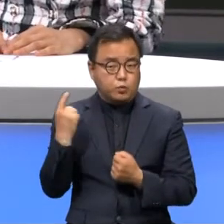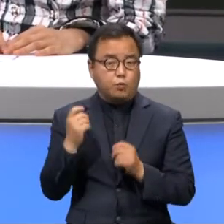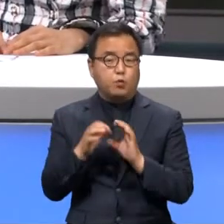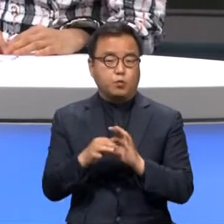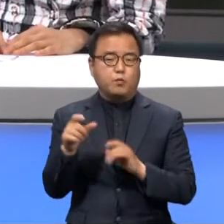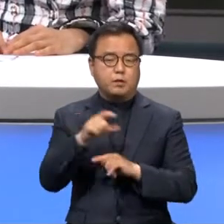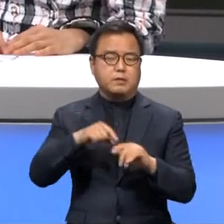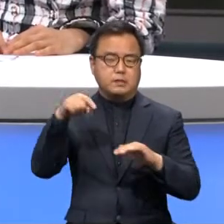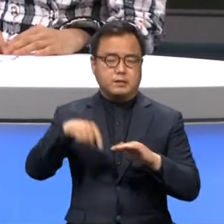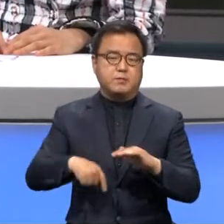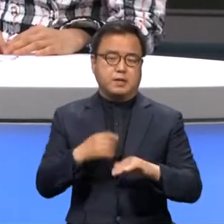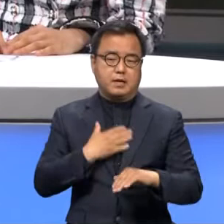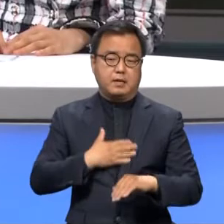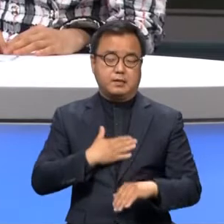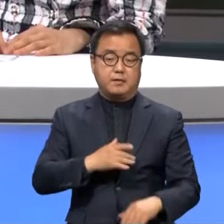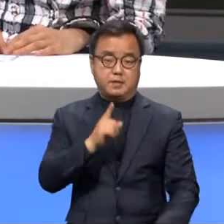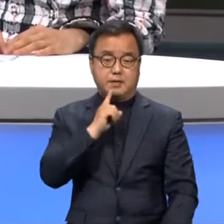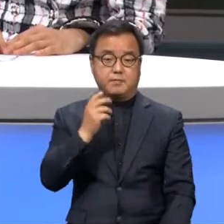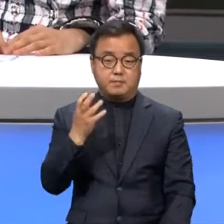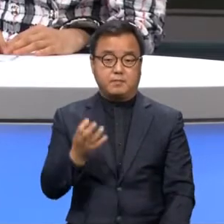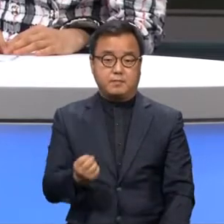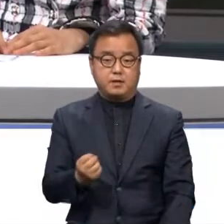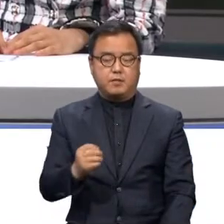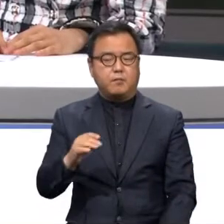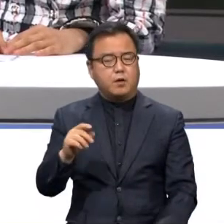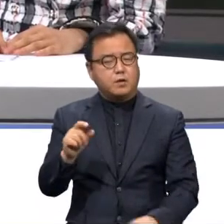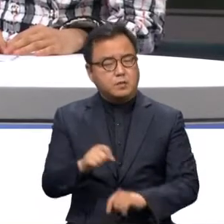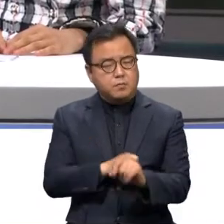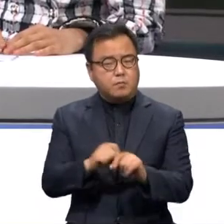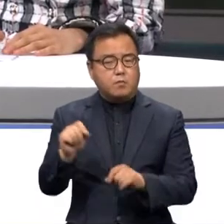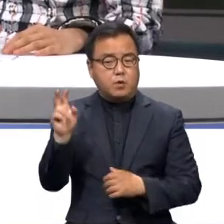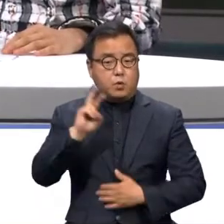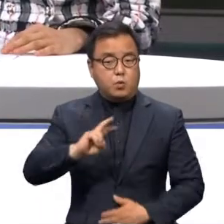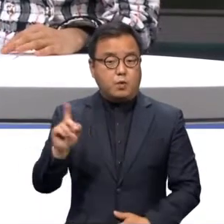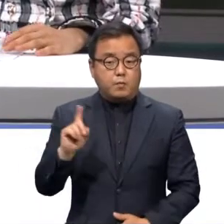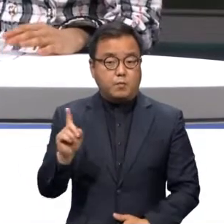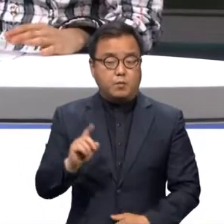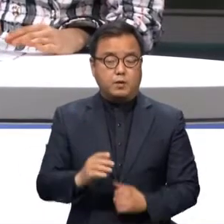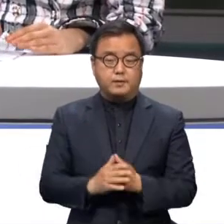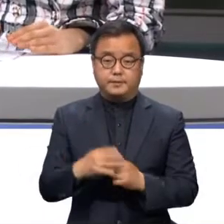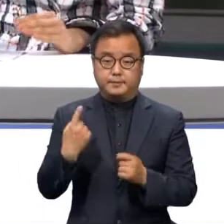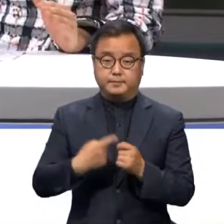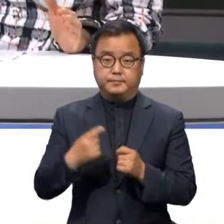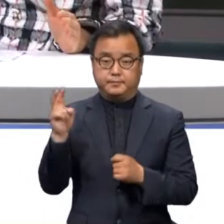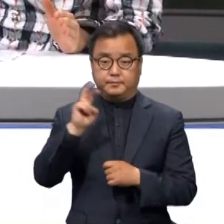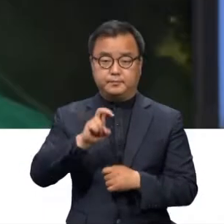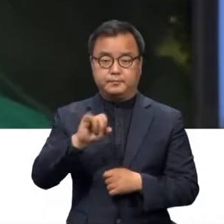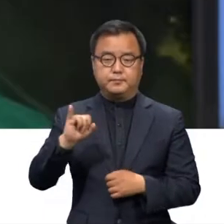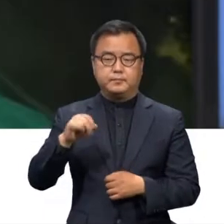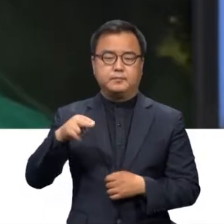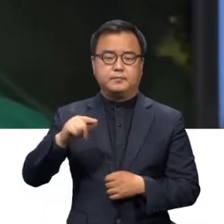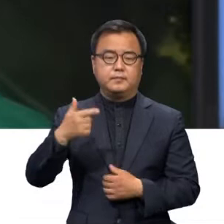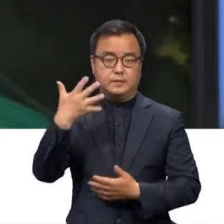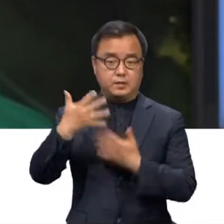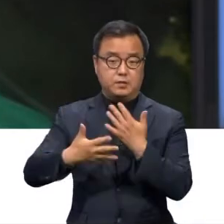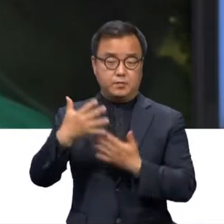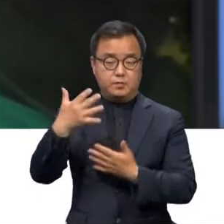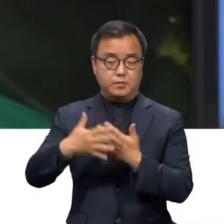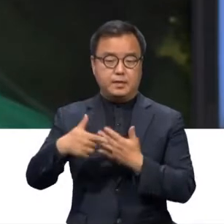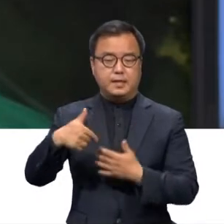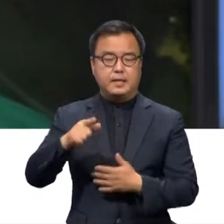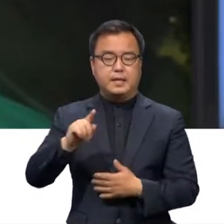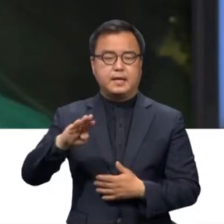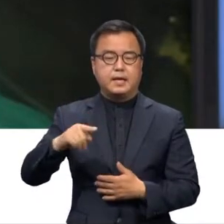이런 평들이 많더라고요. 인상 깊었던 곡들도 한번 소개해 주세요. 네, 첫 번째 곡으로는 영화 미션에 나오는 곡